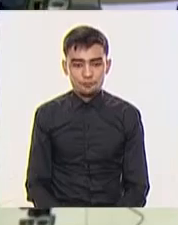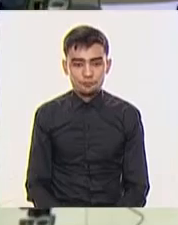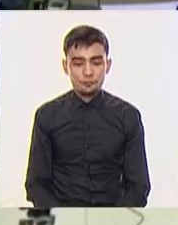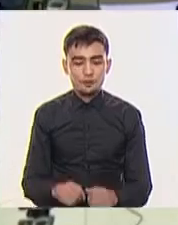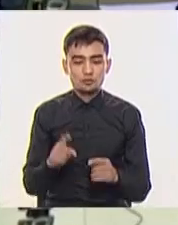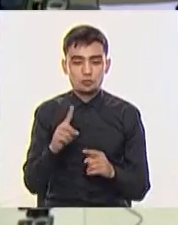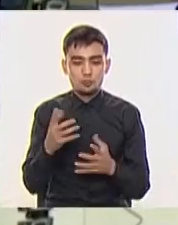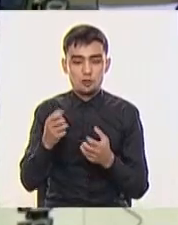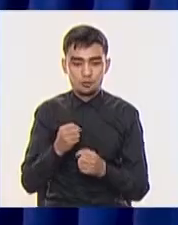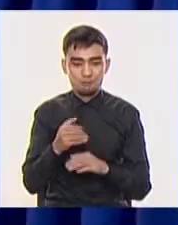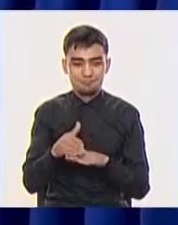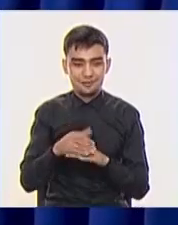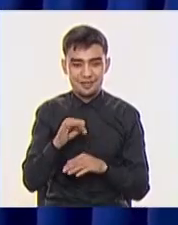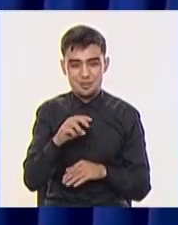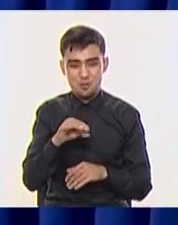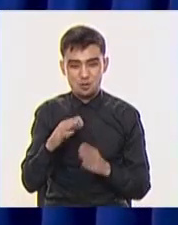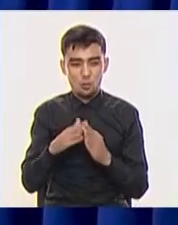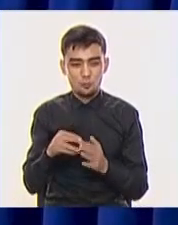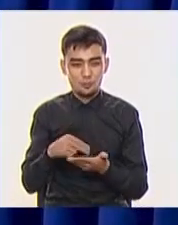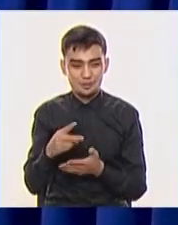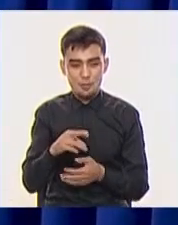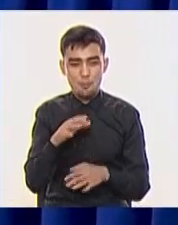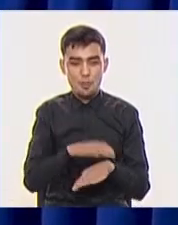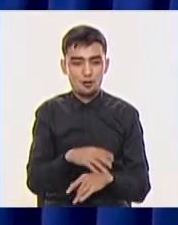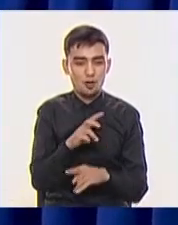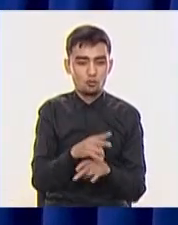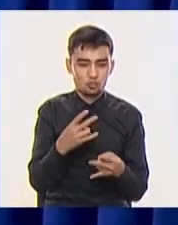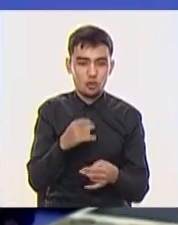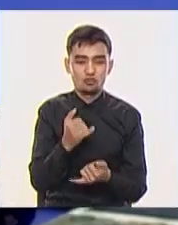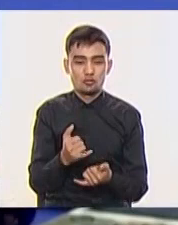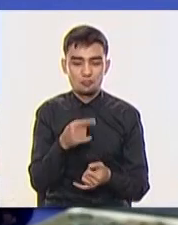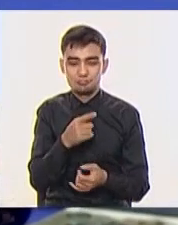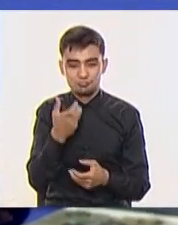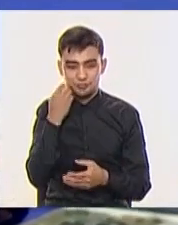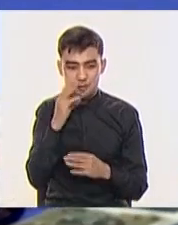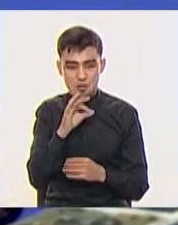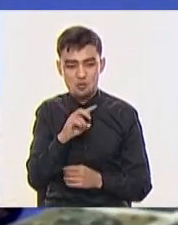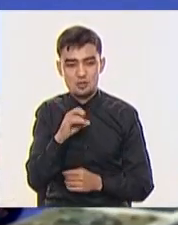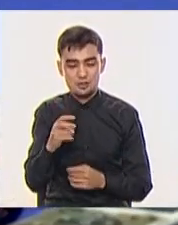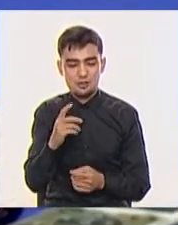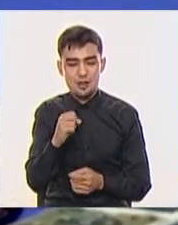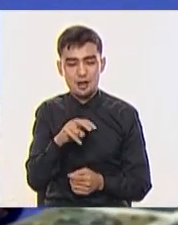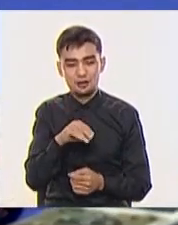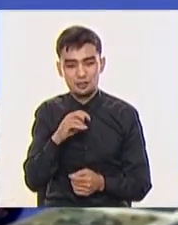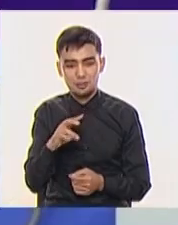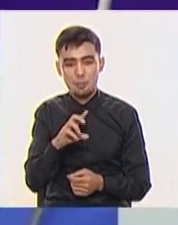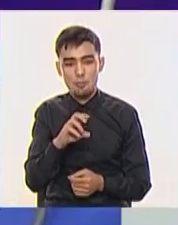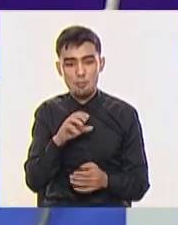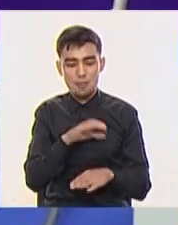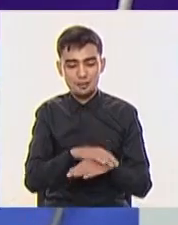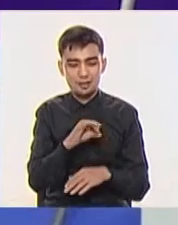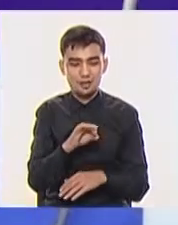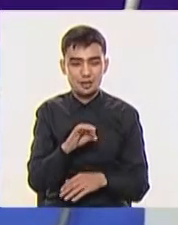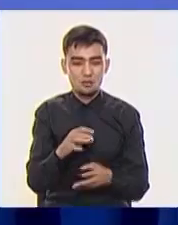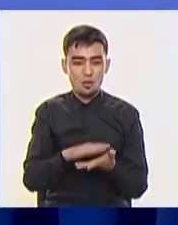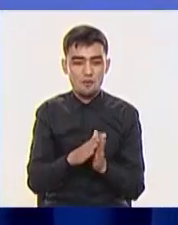Чтобы получить ипотеку, больше не надо идти в банк. Теперь эта финансовая услуга доступна онлайн. Алтынбанк и холдинг BI Group